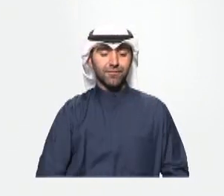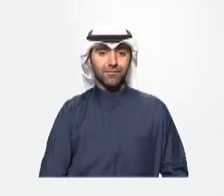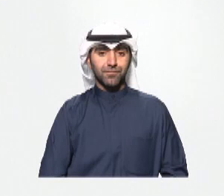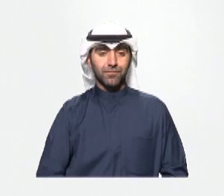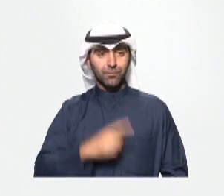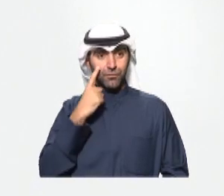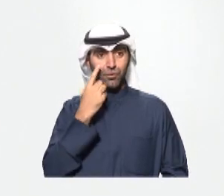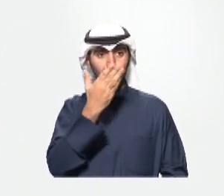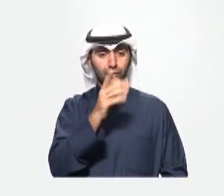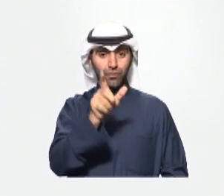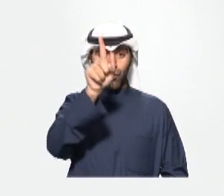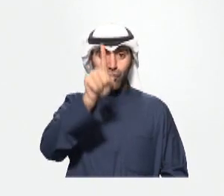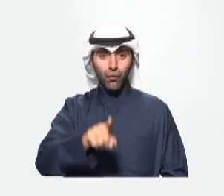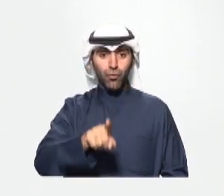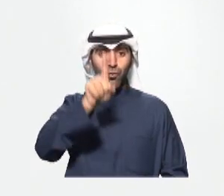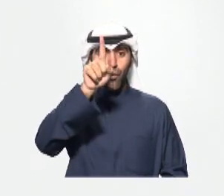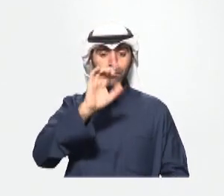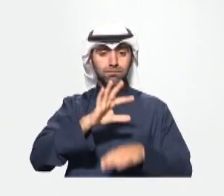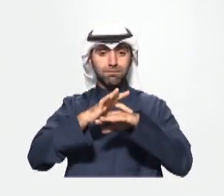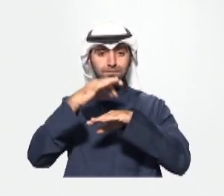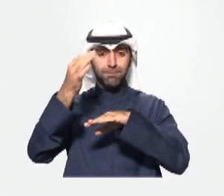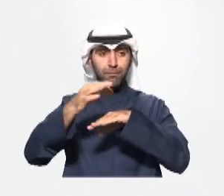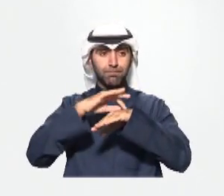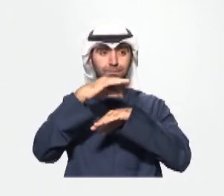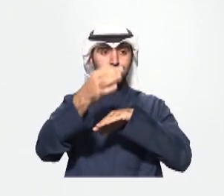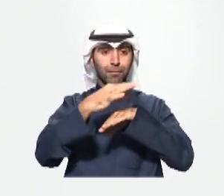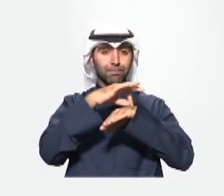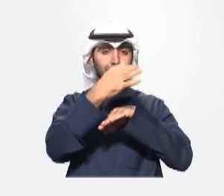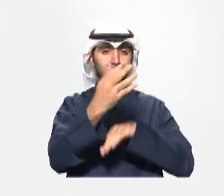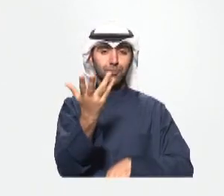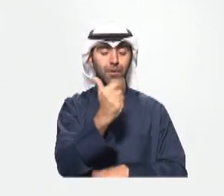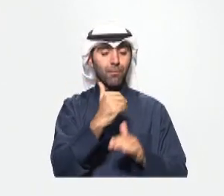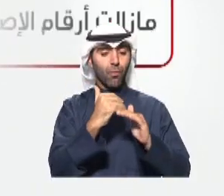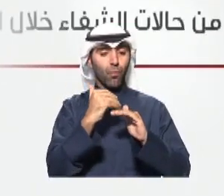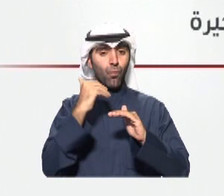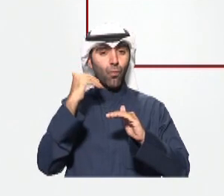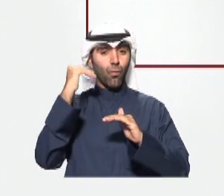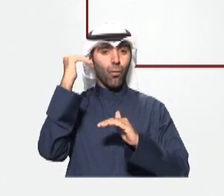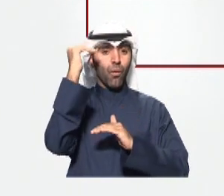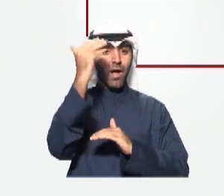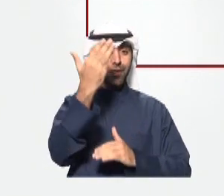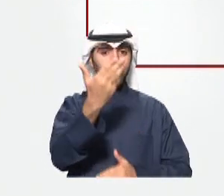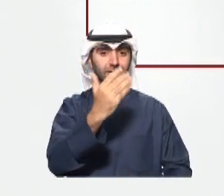الأعداد الكبيرة والأرقام الكبيرة اليومية لحالات الإصابة،